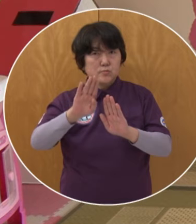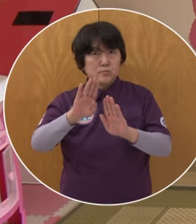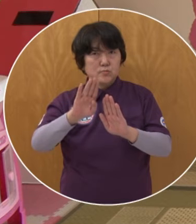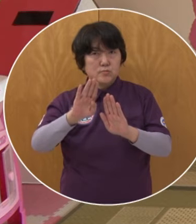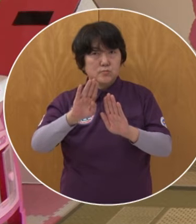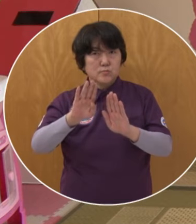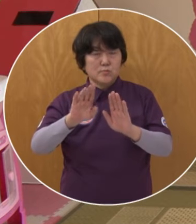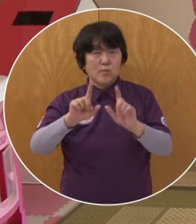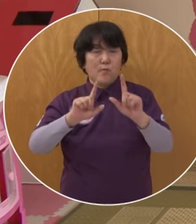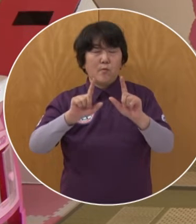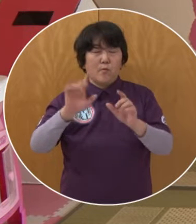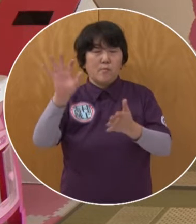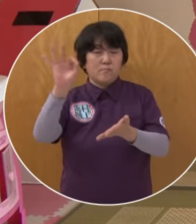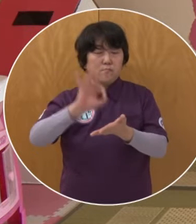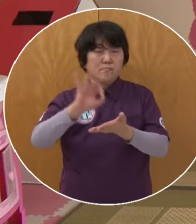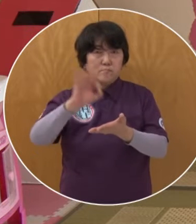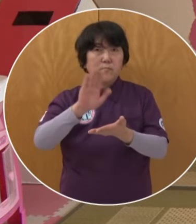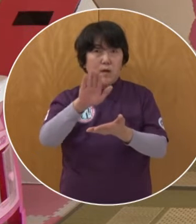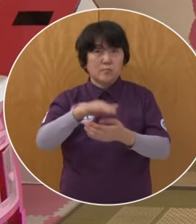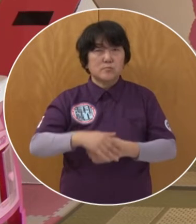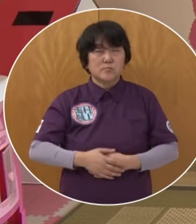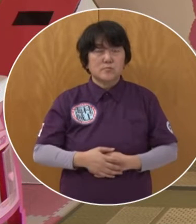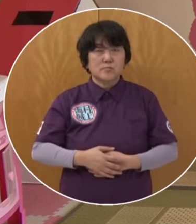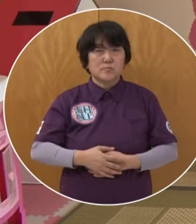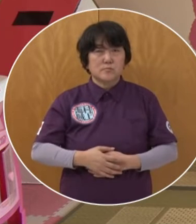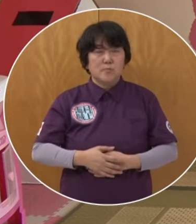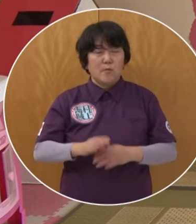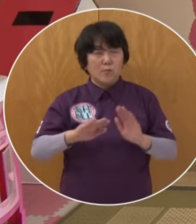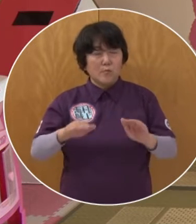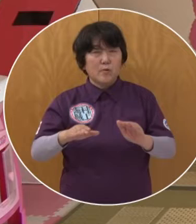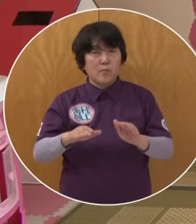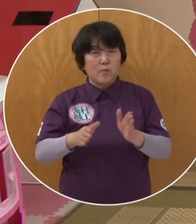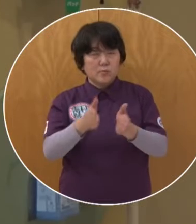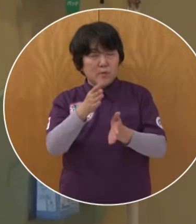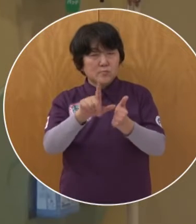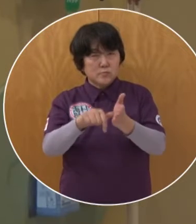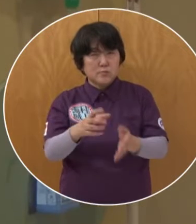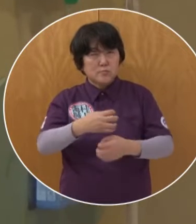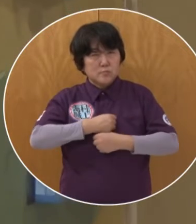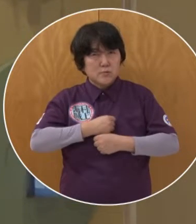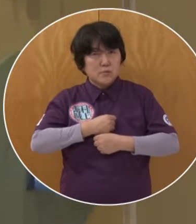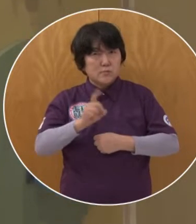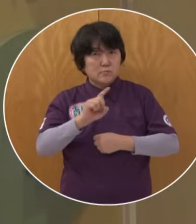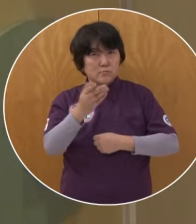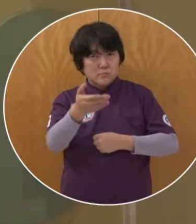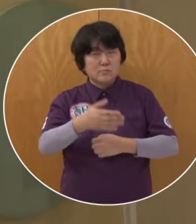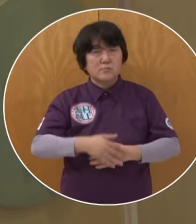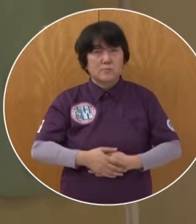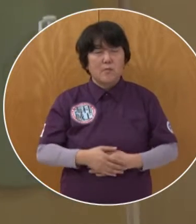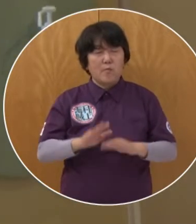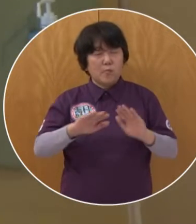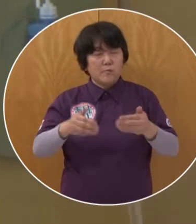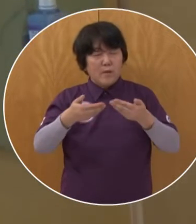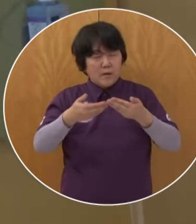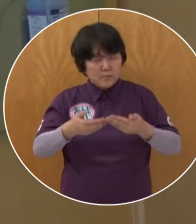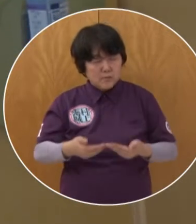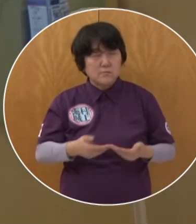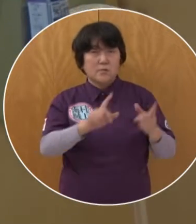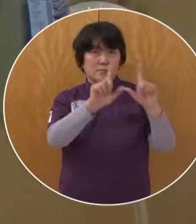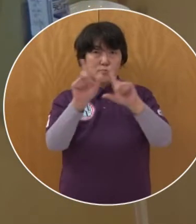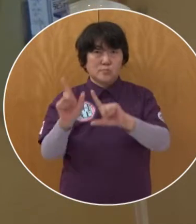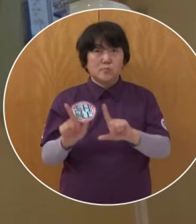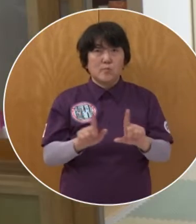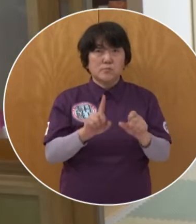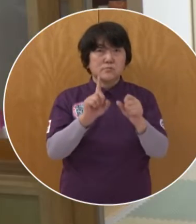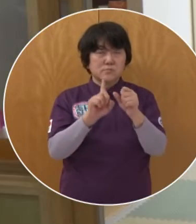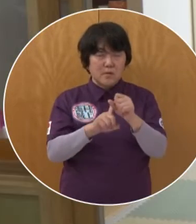お子さんを預かる上で気をつけているところはどんなところでしょうか。 預かったお子様が安心して過ごせる